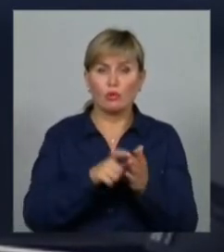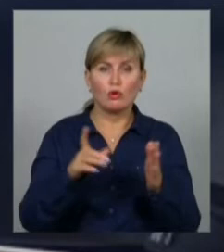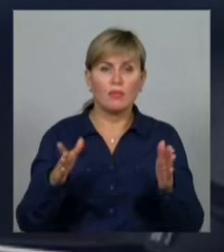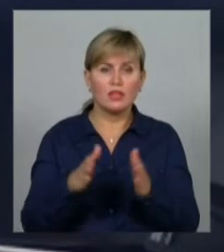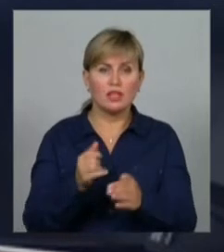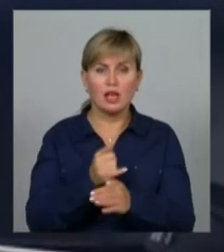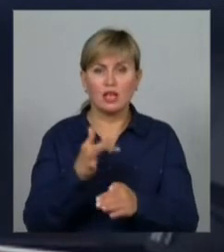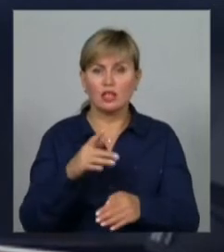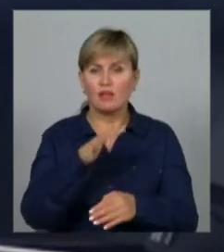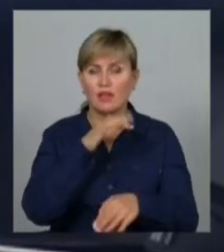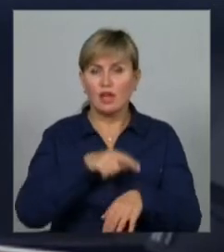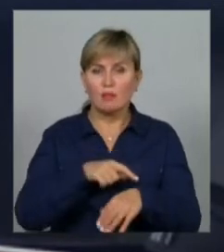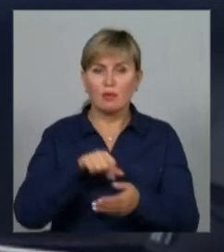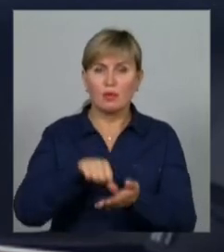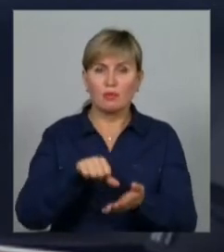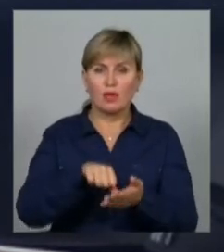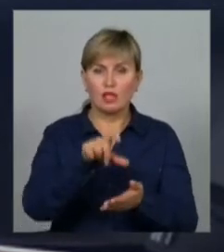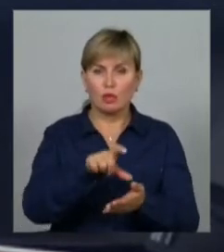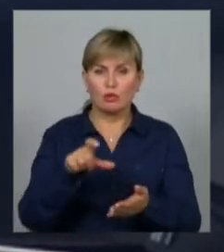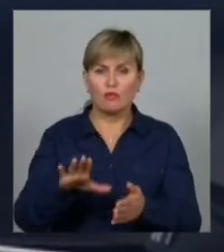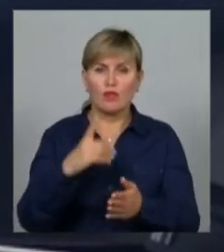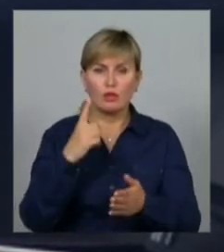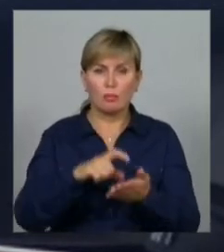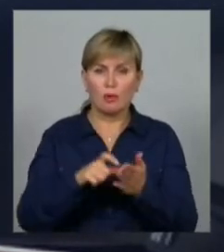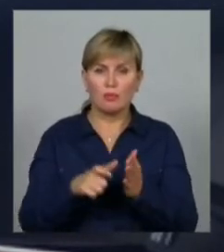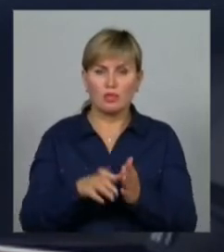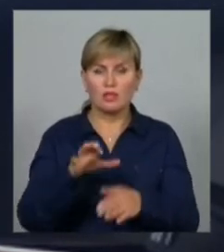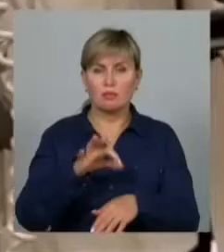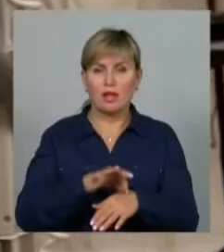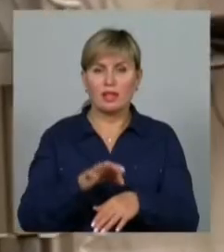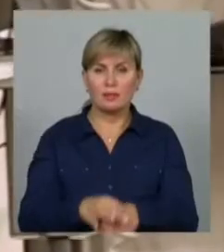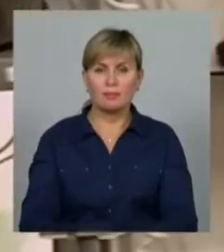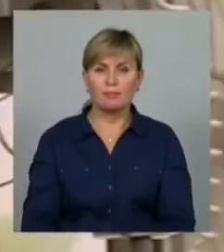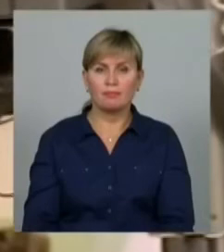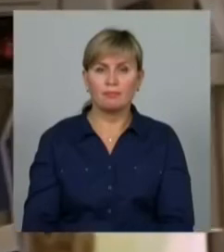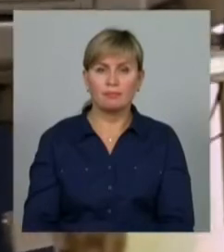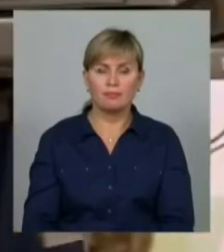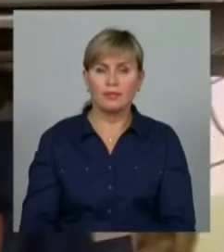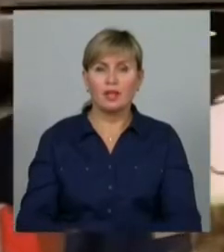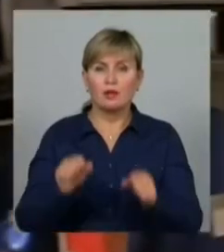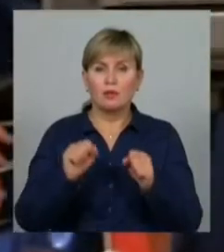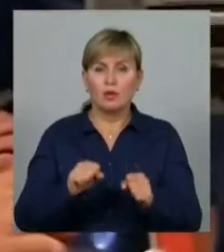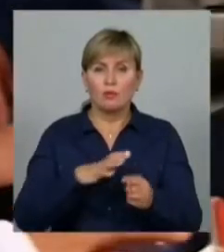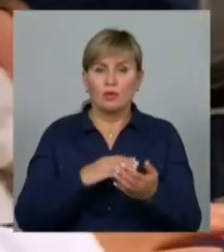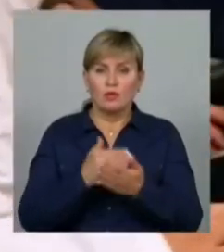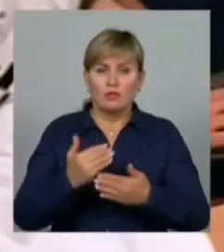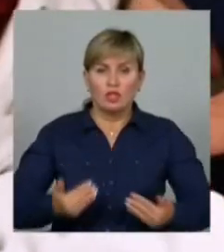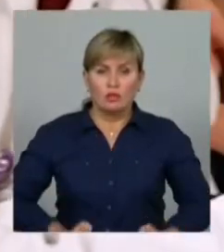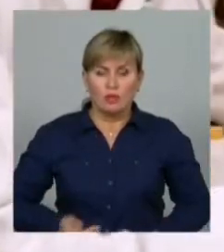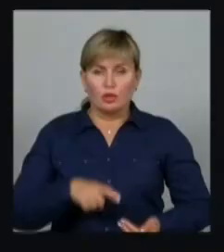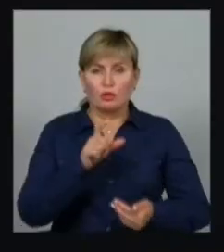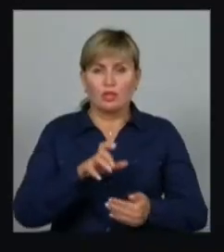минимизировать количество времени пребывания сотрудников в одном помещении с больным. Антикоагулянты могут повысить выживаемость